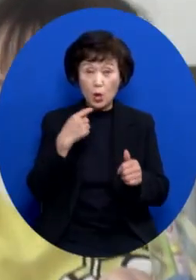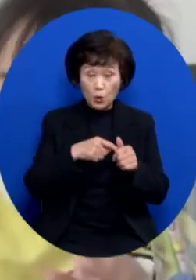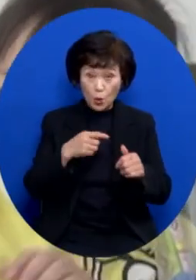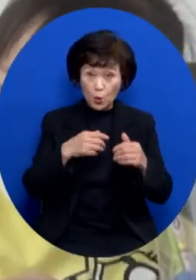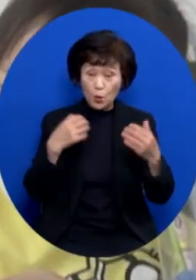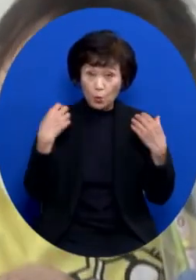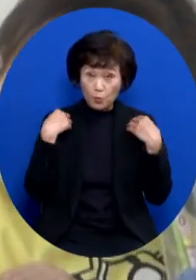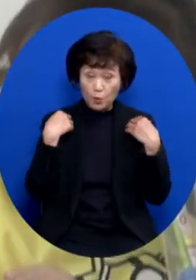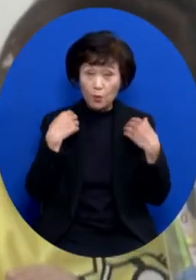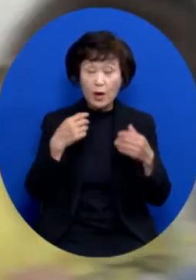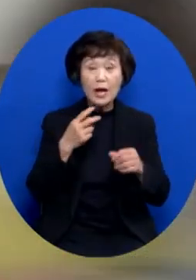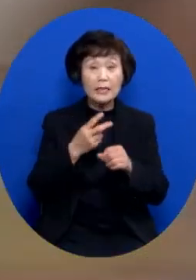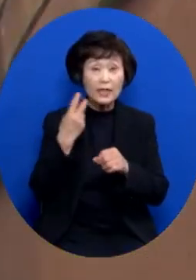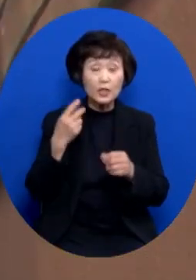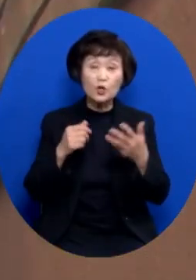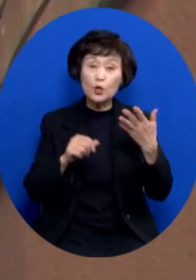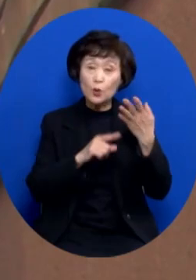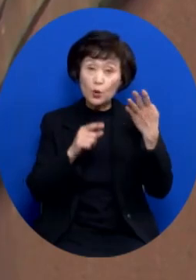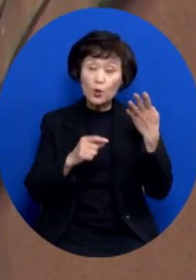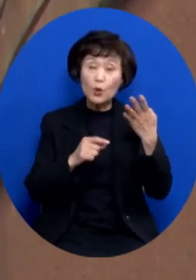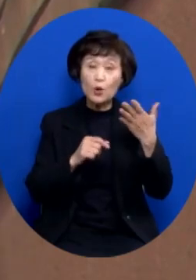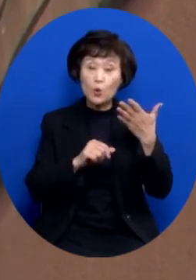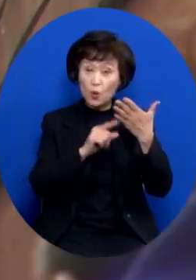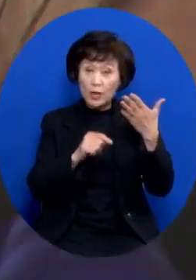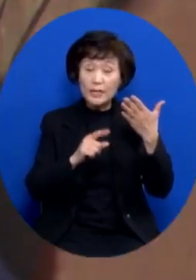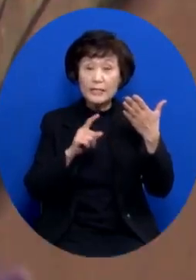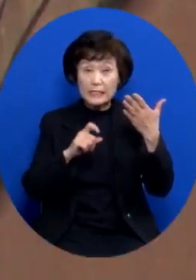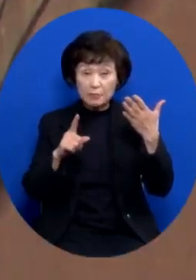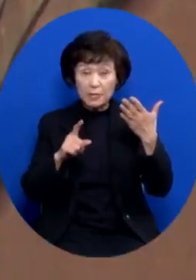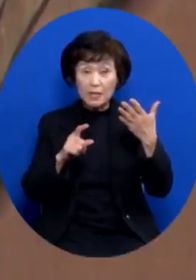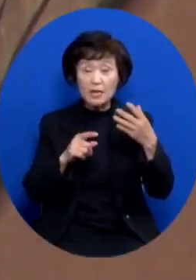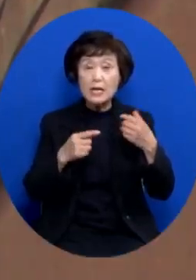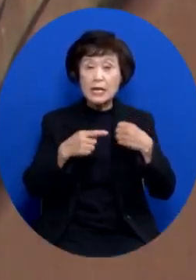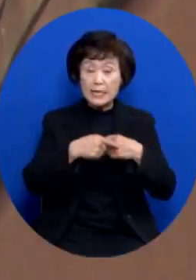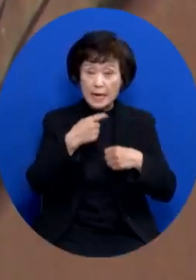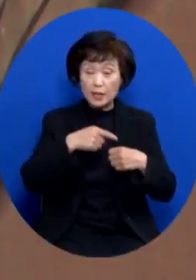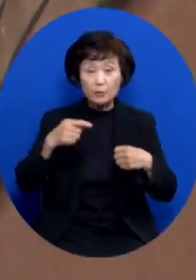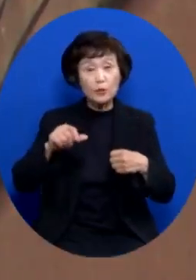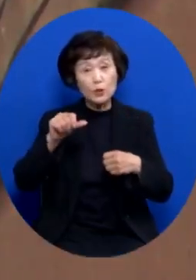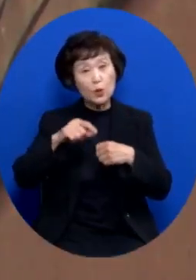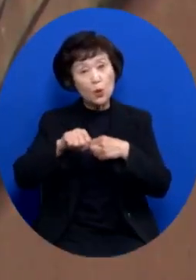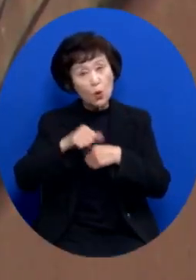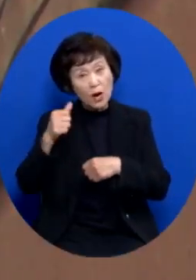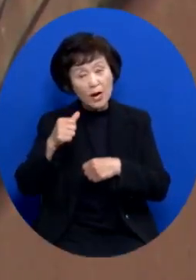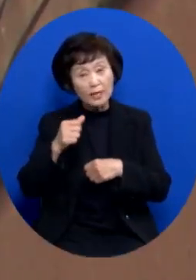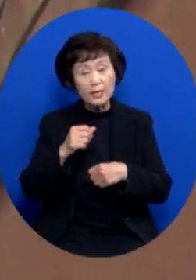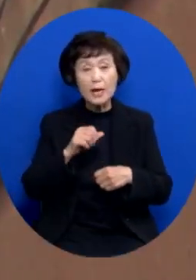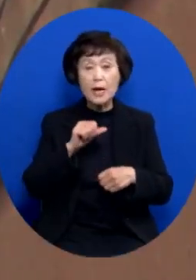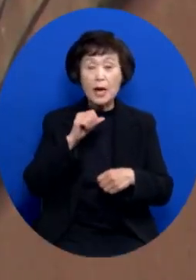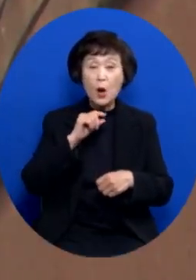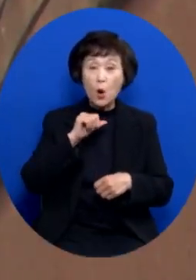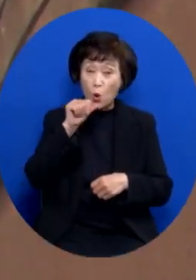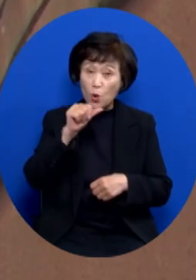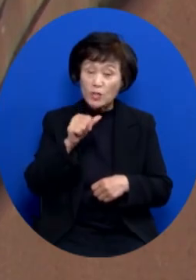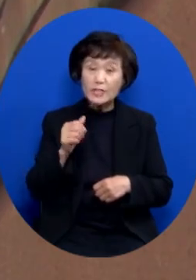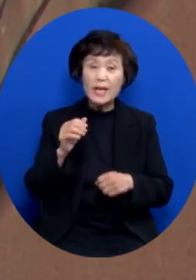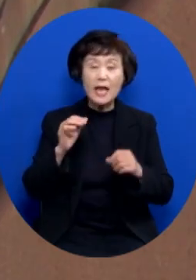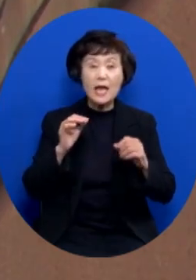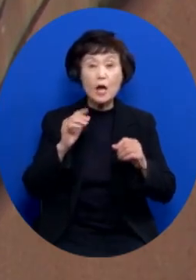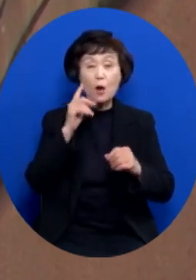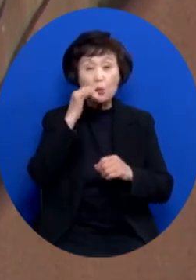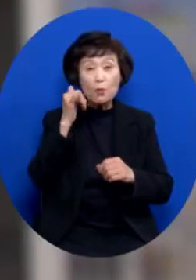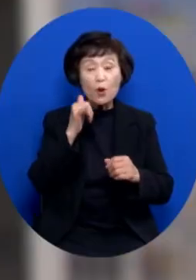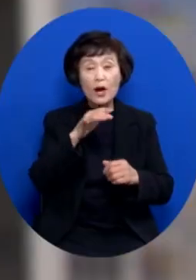지난해 9월에서 11월 초등학교 1학년에서 5학년과 만 5세 아동 학부모 12만 1천여 명을